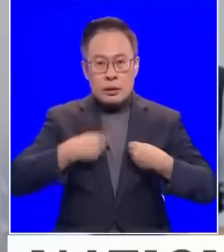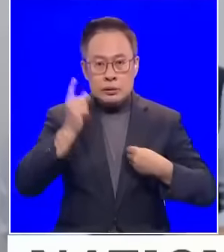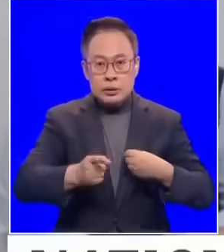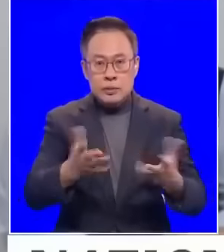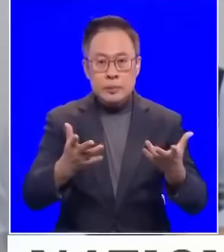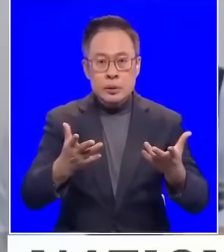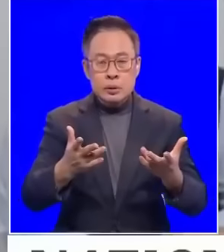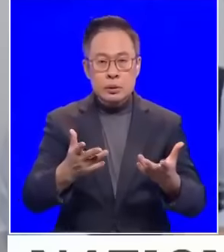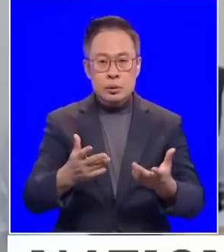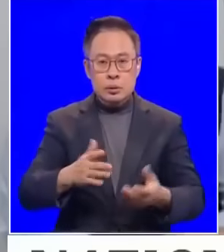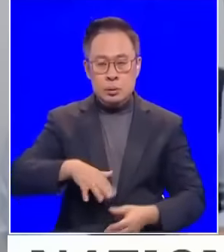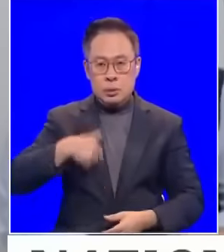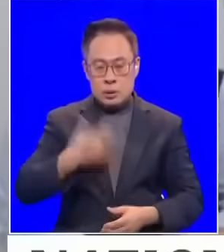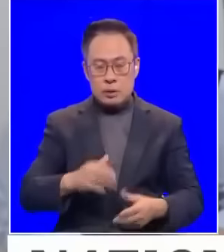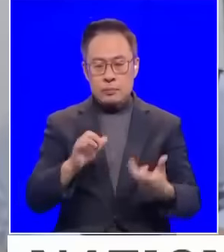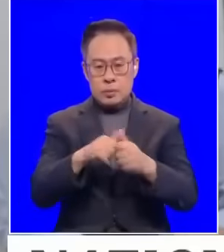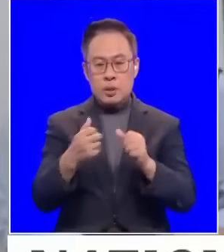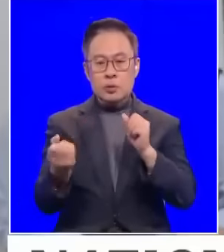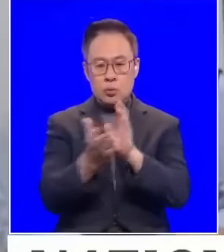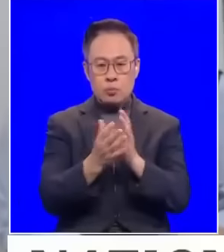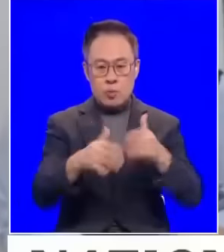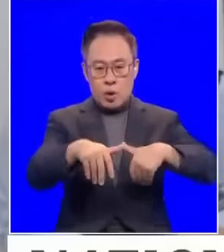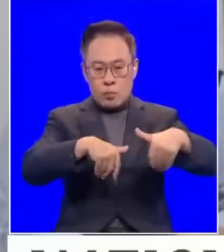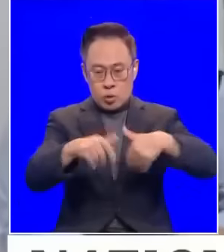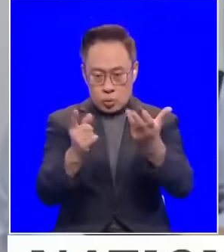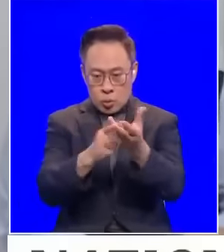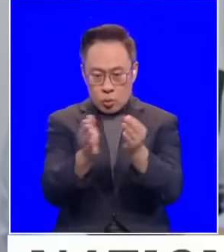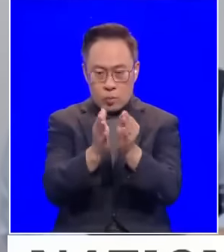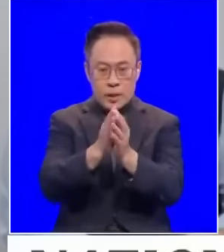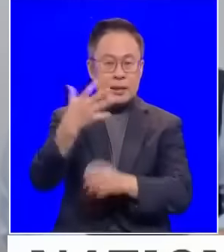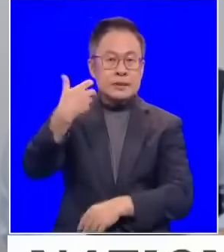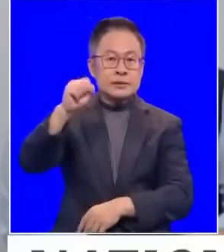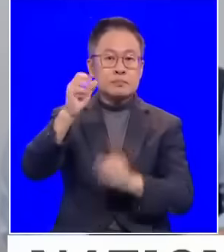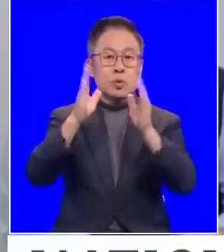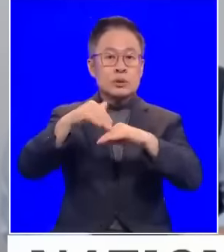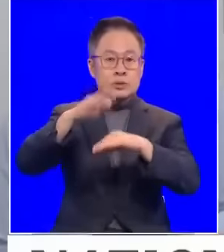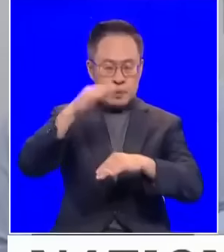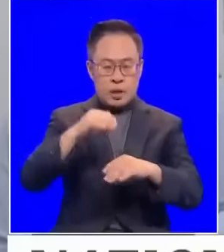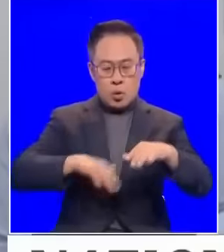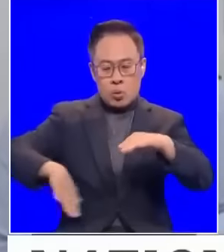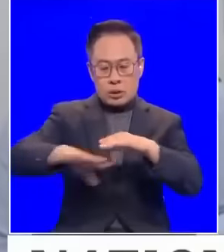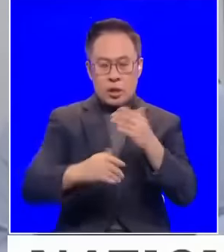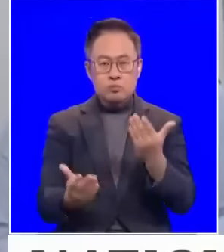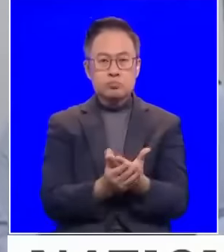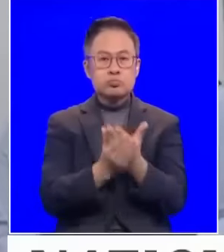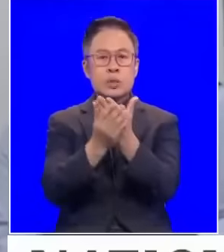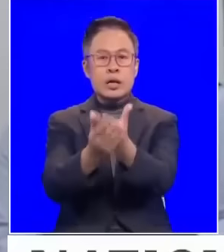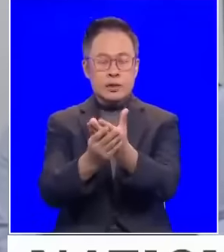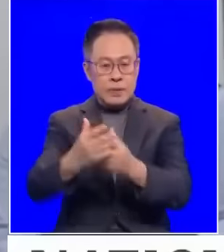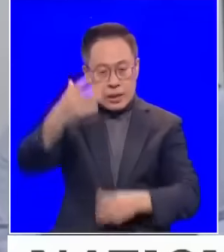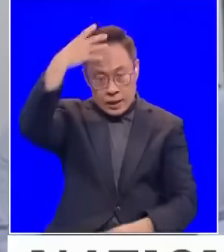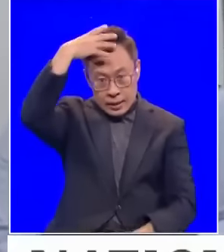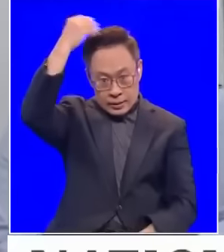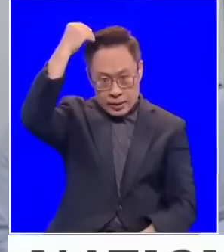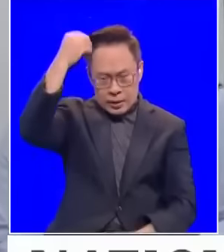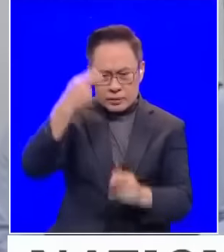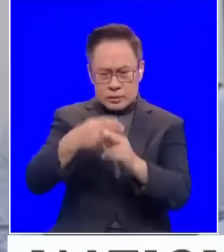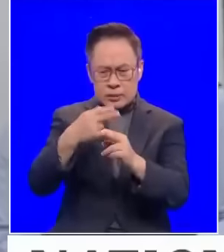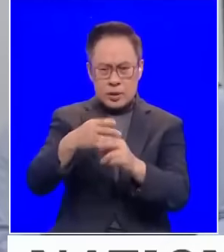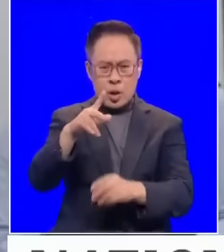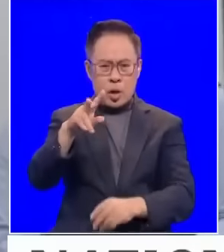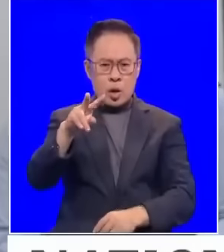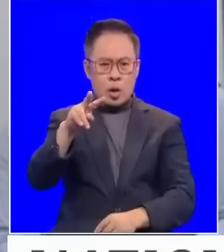ผู้เสียหายหลายสิบคนเลยค่ะเขารวมตัวกันเอาเอกสารหลักฐานต่างๆเข้าไปร้องเรียนกับทางนายรณรงค์แก้วเพชรประธานมูลนิธินะ